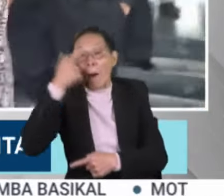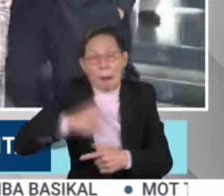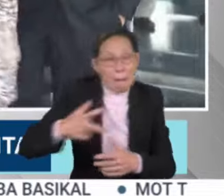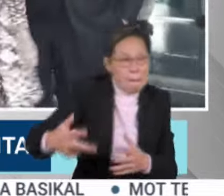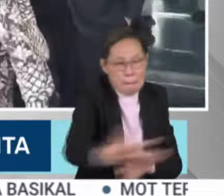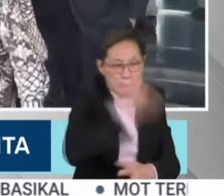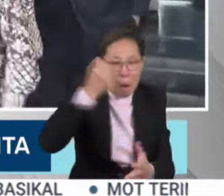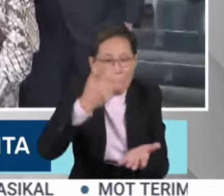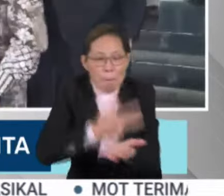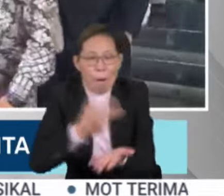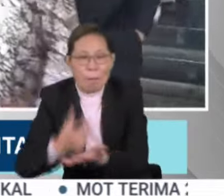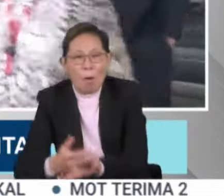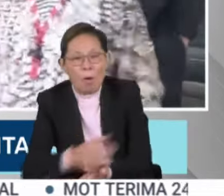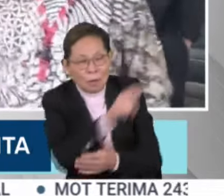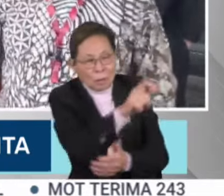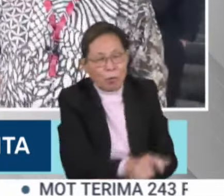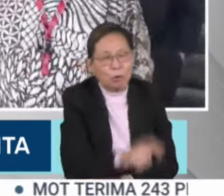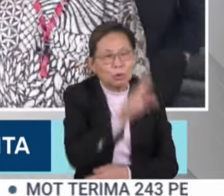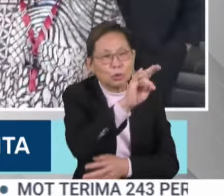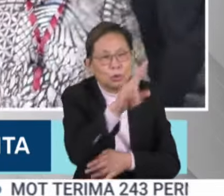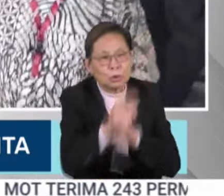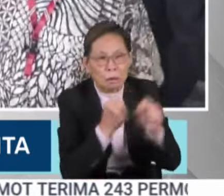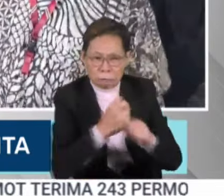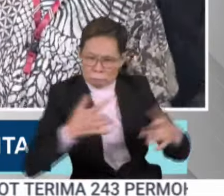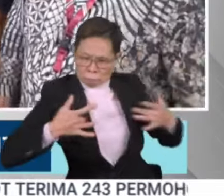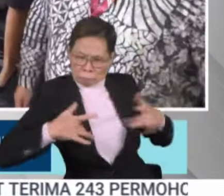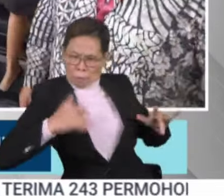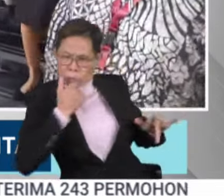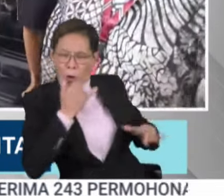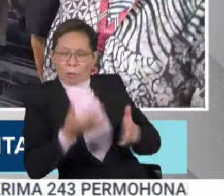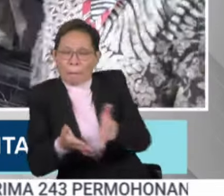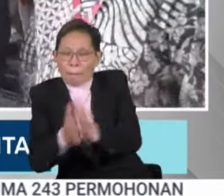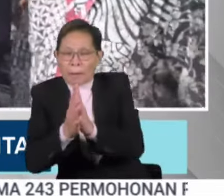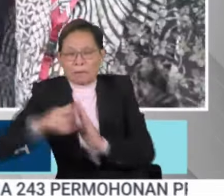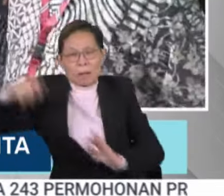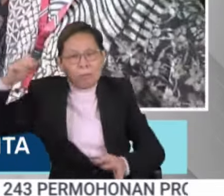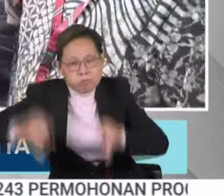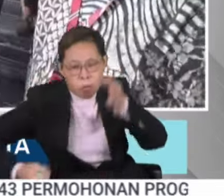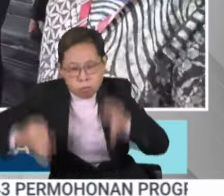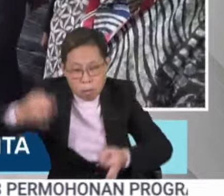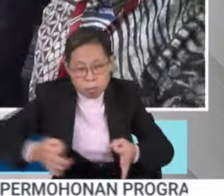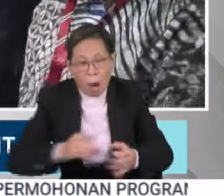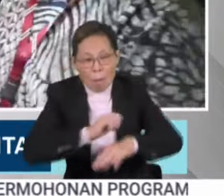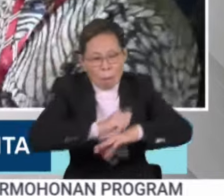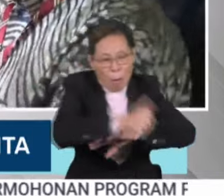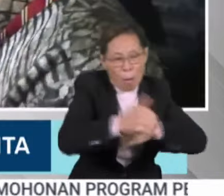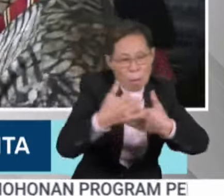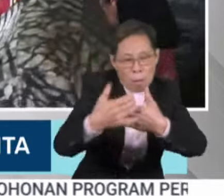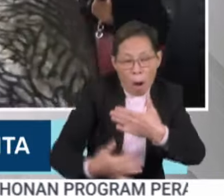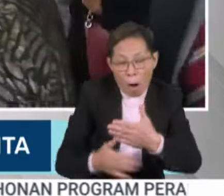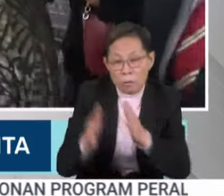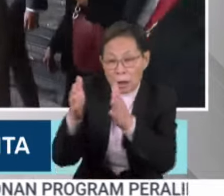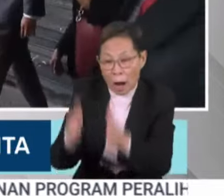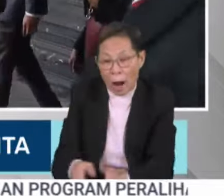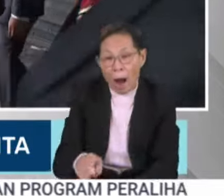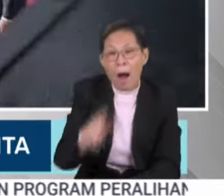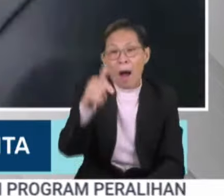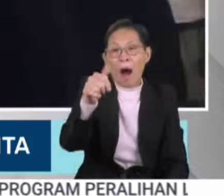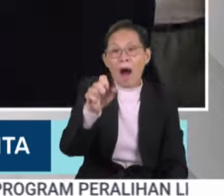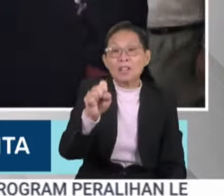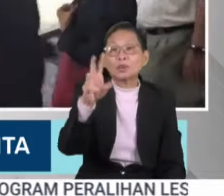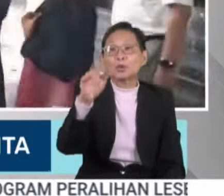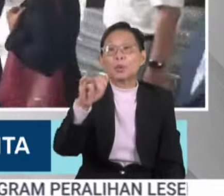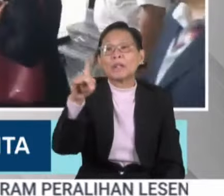Tertuduh Goh Suan Poi, 72 tahun, mengaku tidak bersalah dan minta dibicarakan. Tertuduh menyebabkan kecederaan terhadap Ashvinder